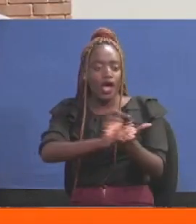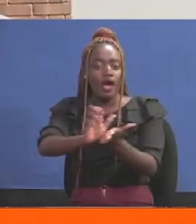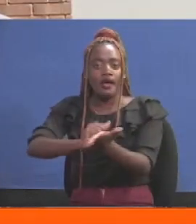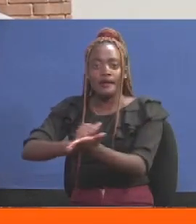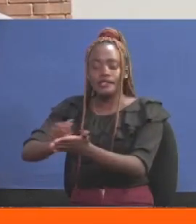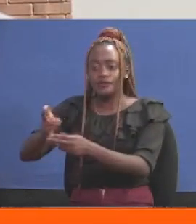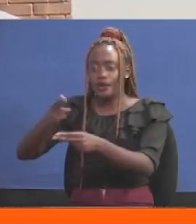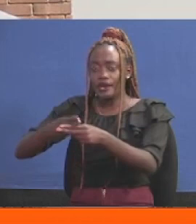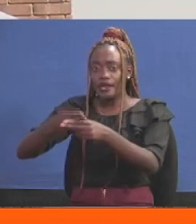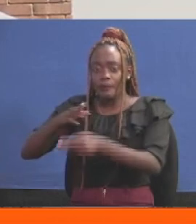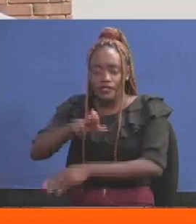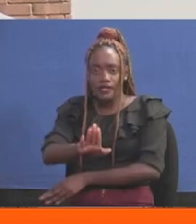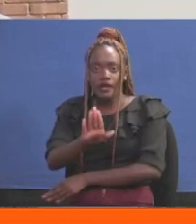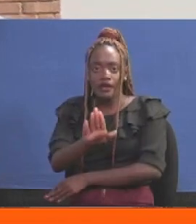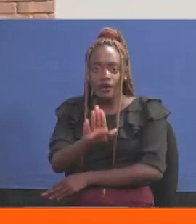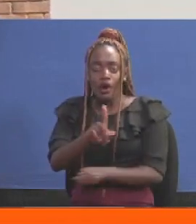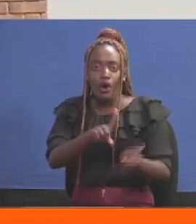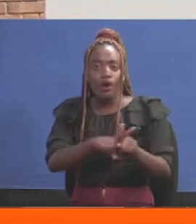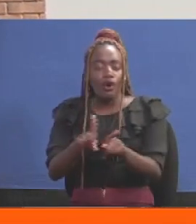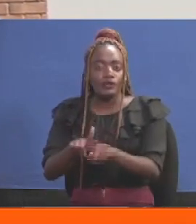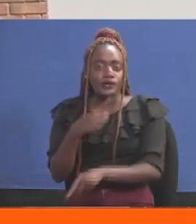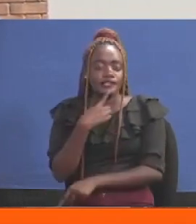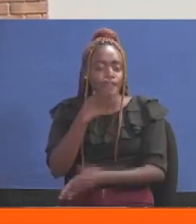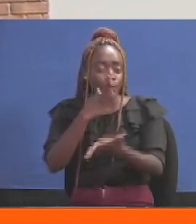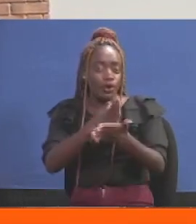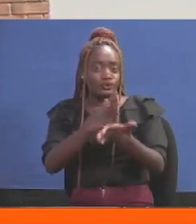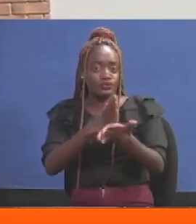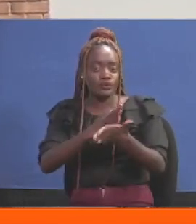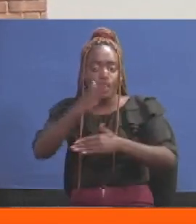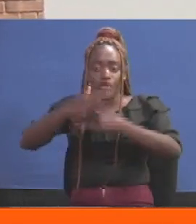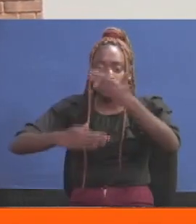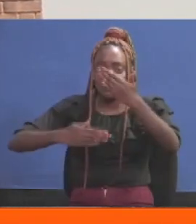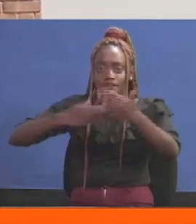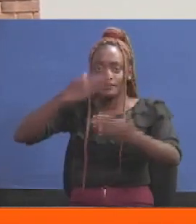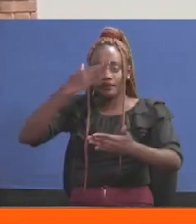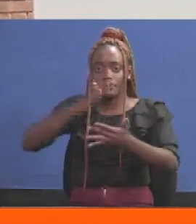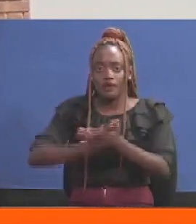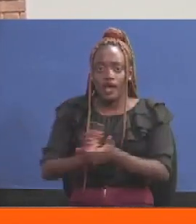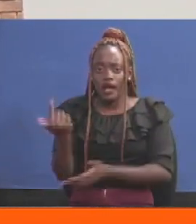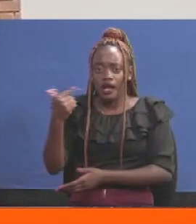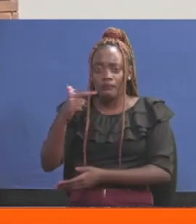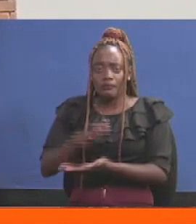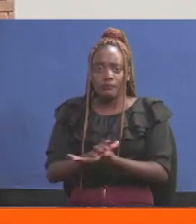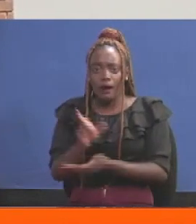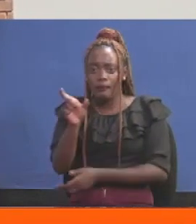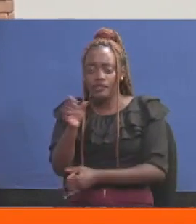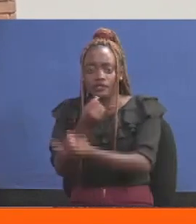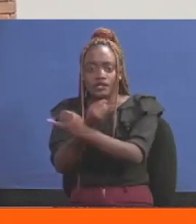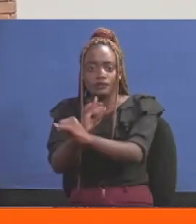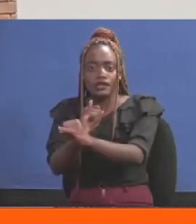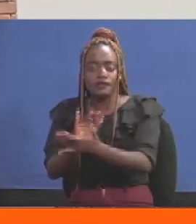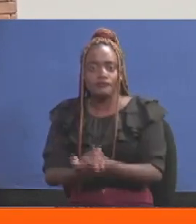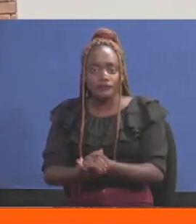kusabotage hiyo jina yao. Na niseme kwa ukweli, hii university kuna uvumi ilikuja ati ni ya mtu